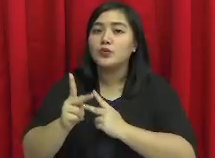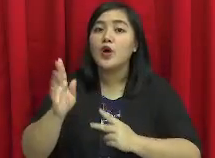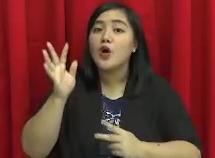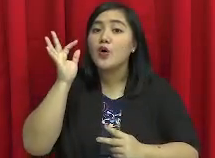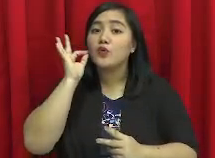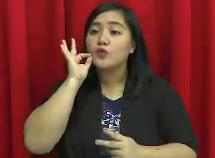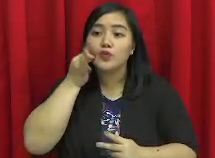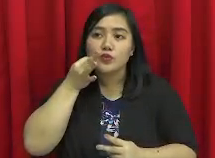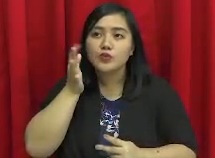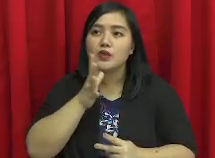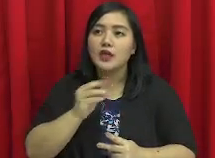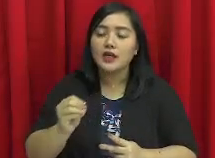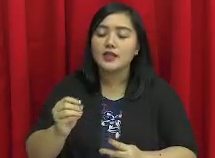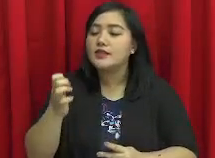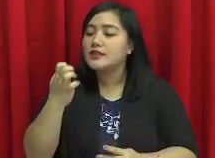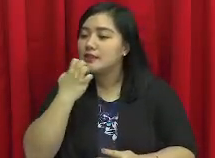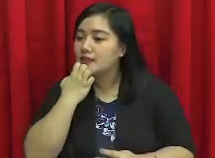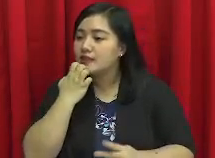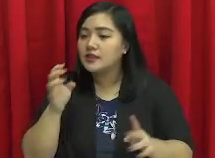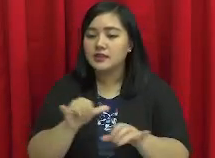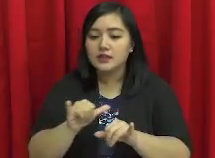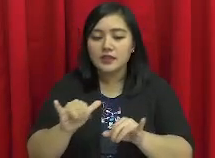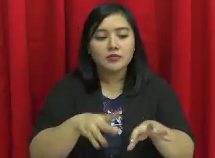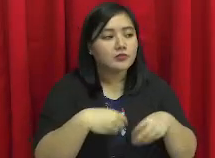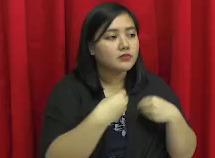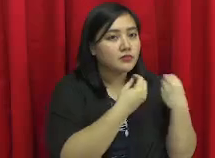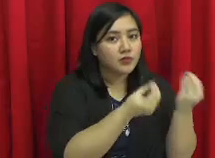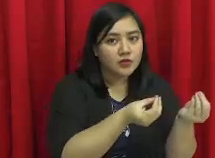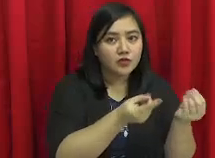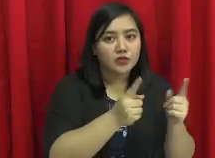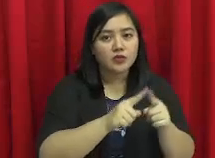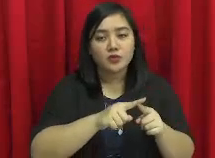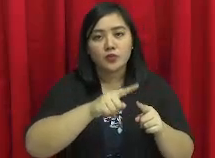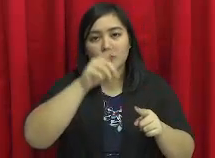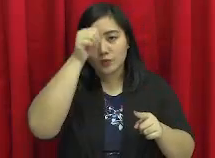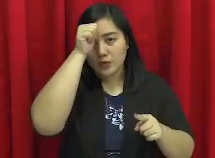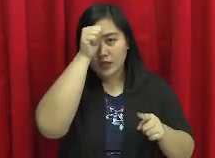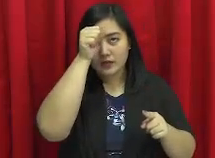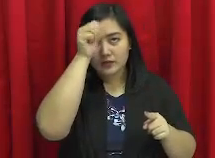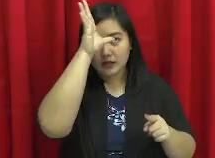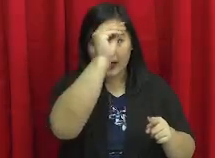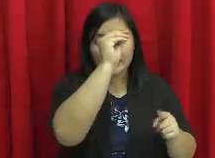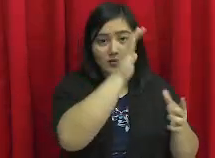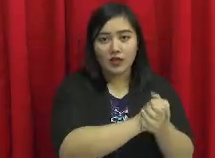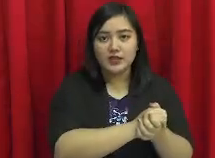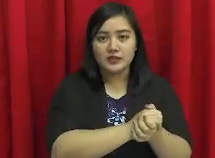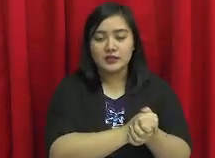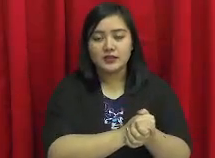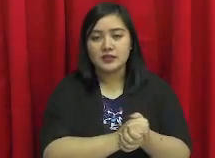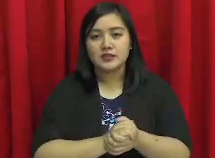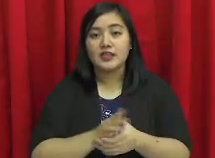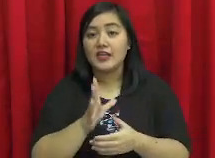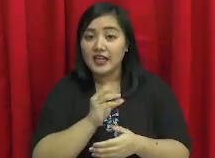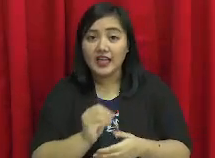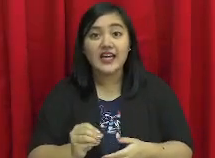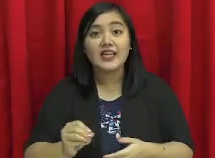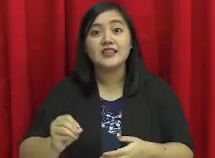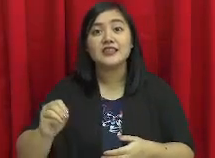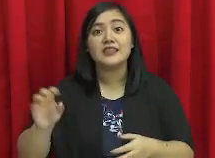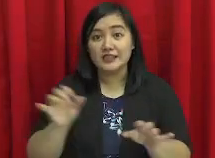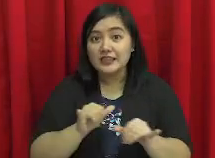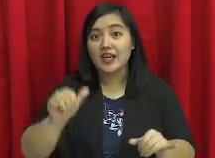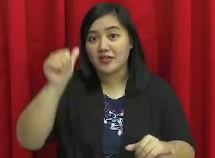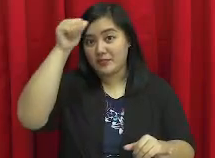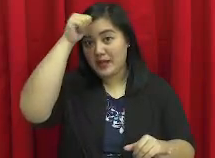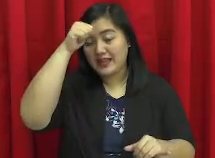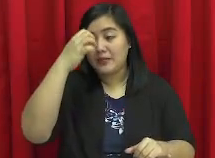gave also unto her husband with her. And he did eat. Eh, kailan na lang po nagsama, mga